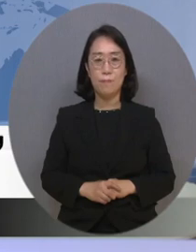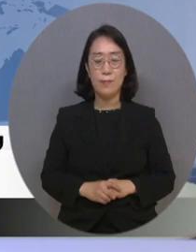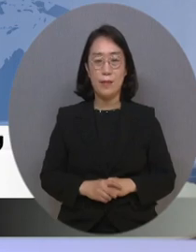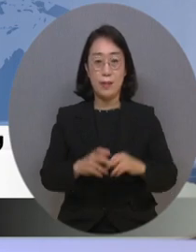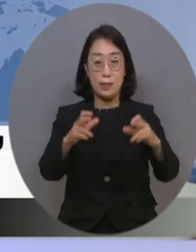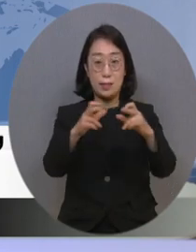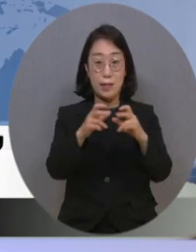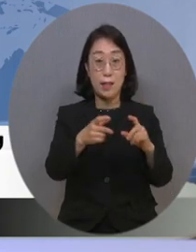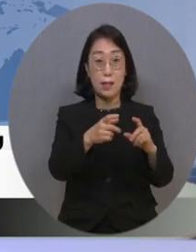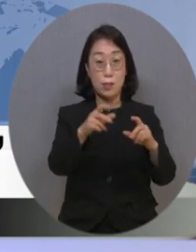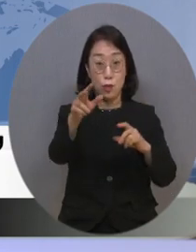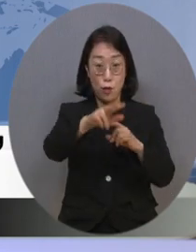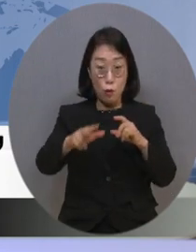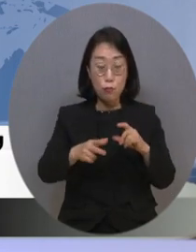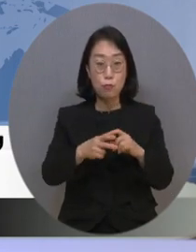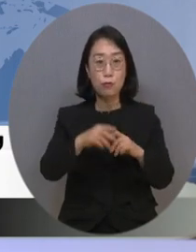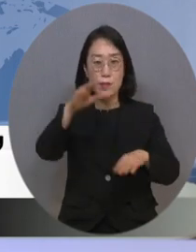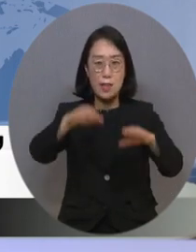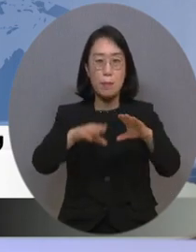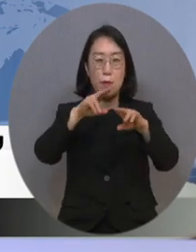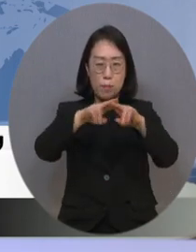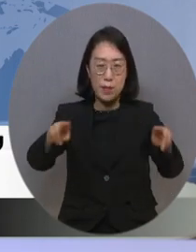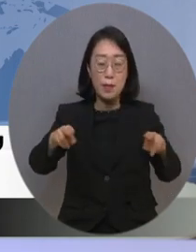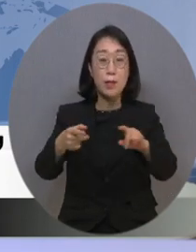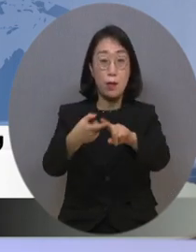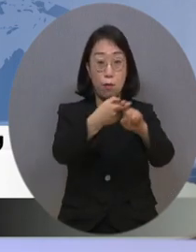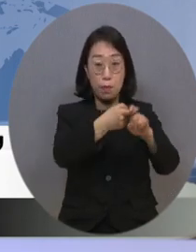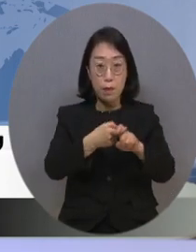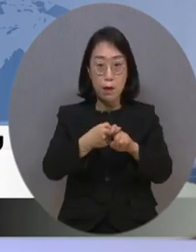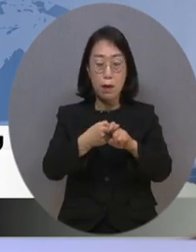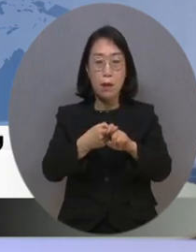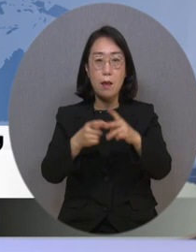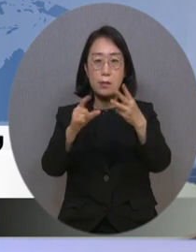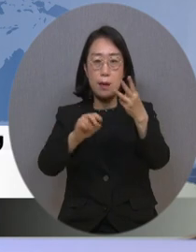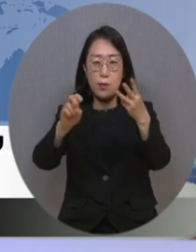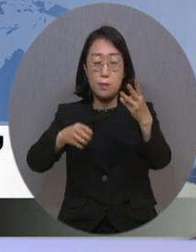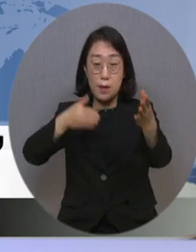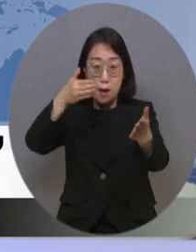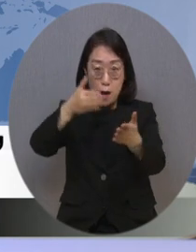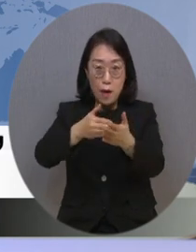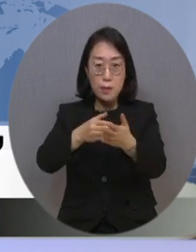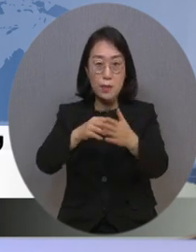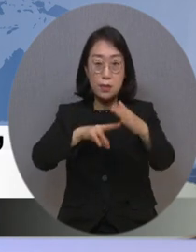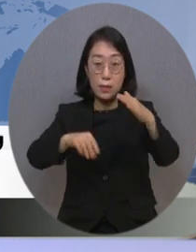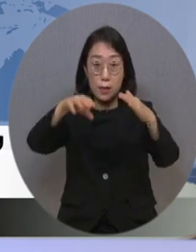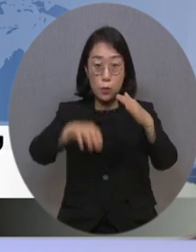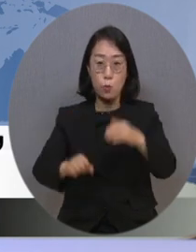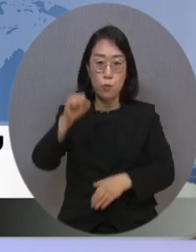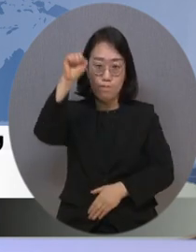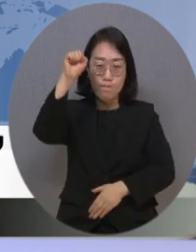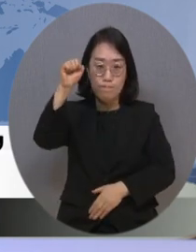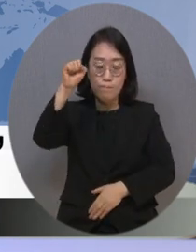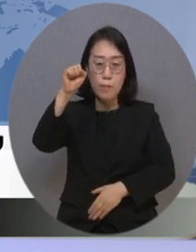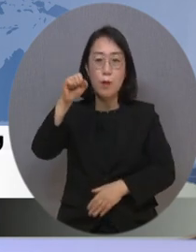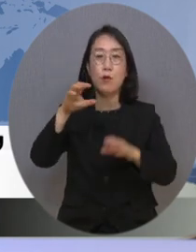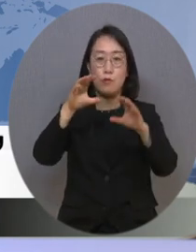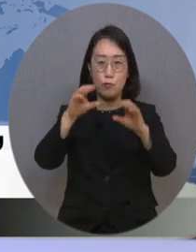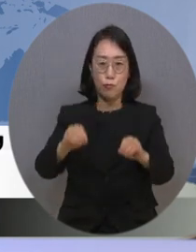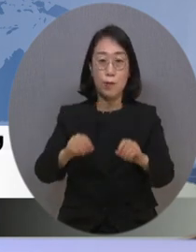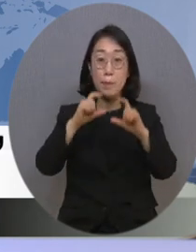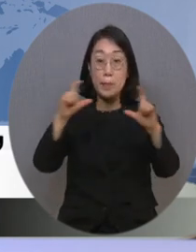전국 장애인 차별 철폐 연대가 다음 달 23일까지 지하철 탑승 시위를 잠정 중단하겠다고